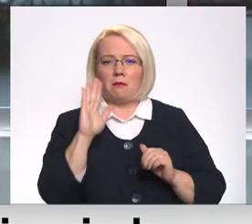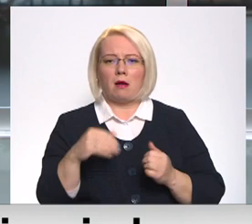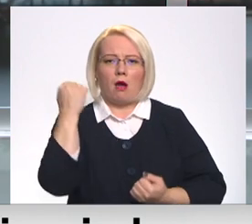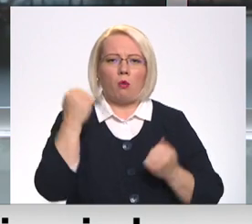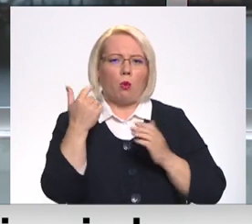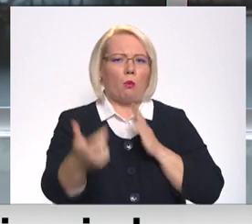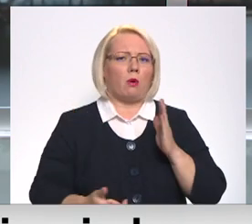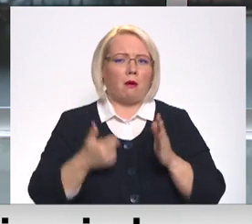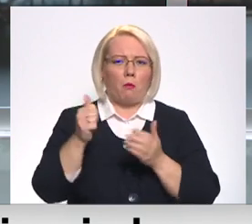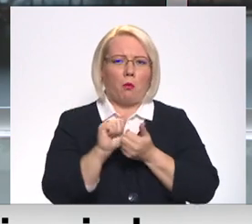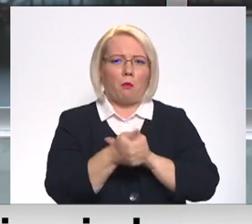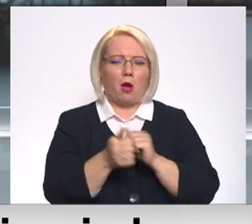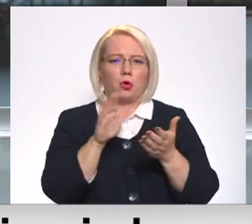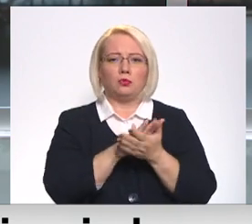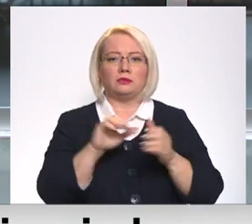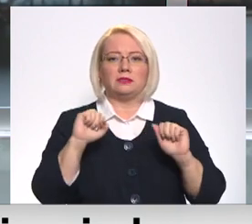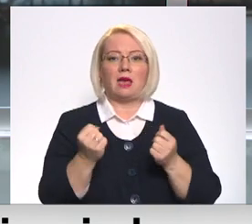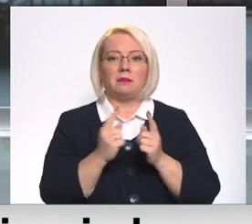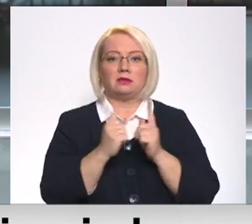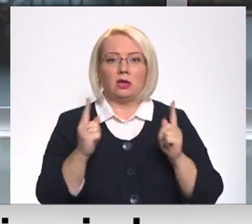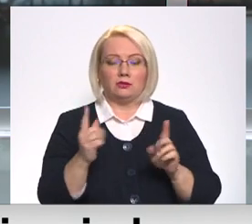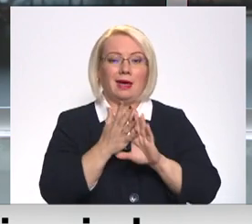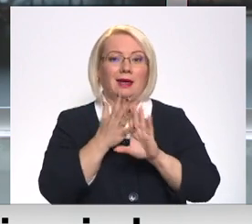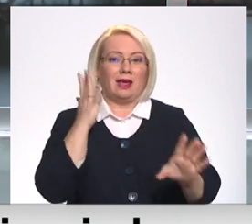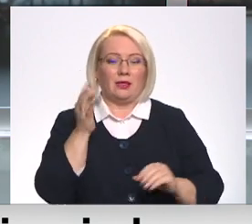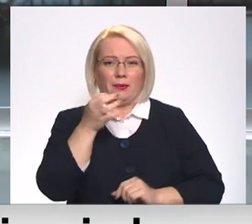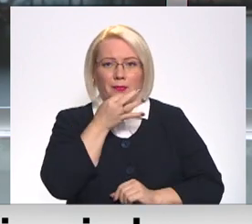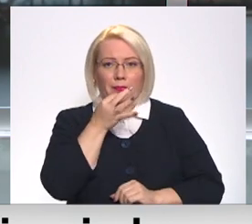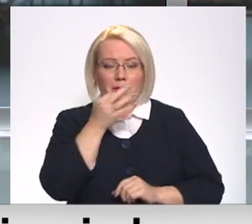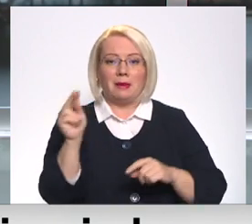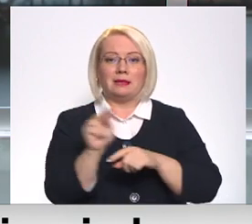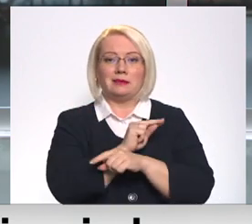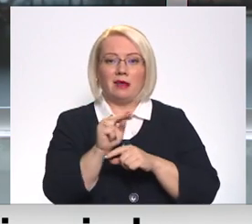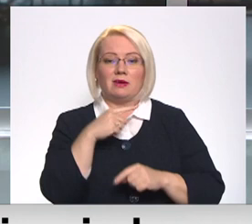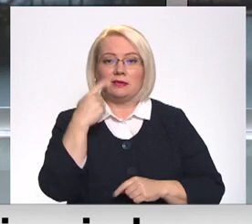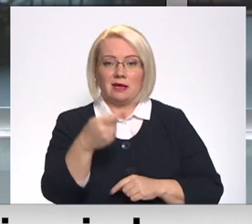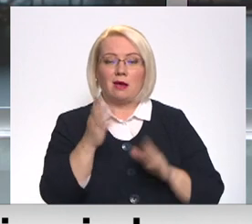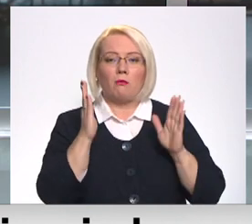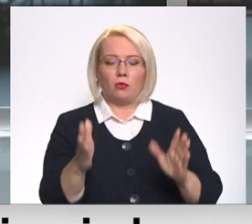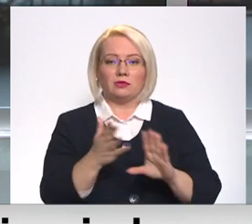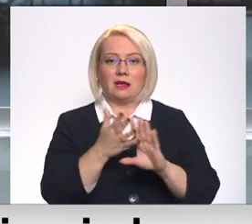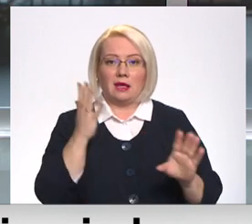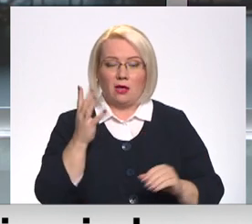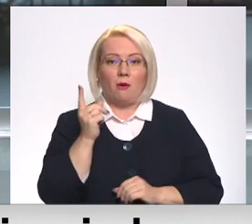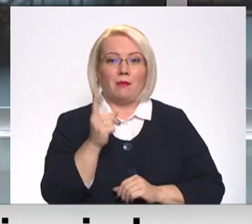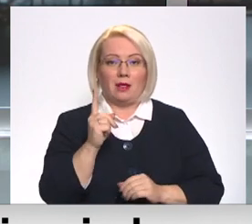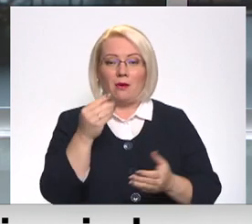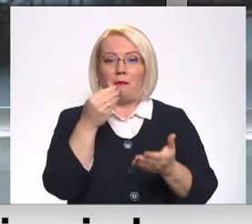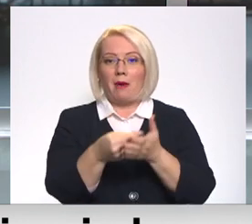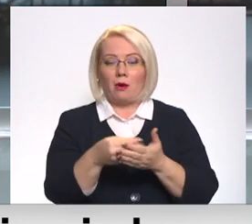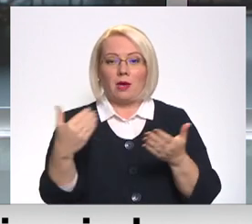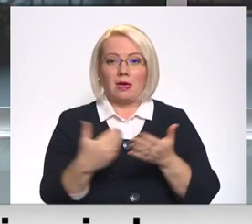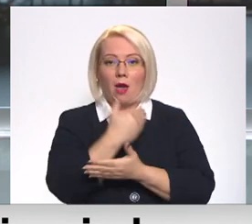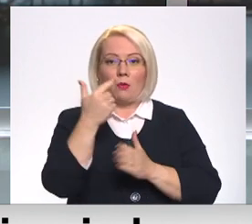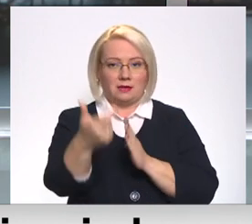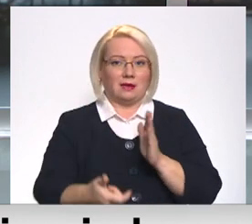auto riepu maiņu ziemas sezonai. Liela rindu vēl nav, bet servisos paredz, ka drīz tās būs un brīdina, ka pērkot jaunas ziemas